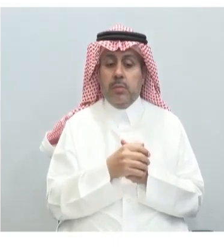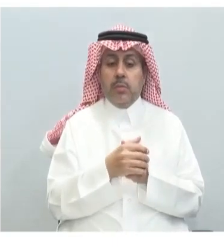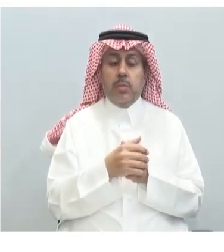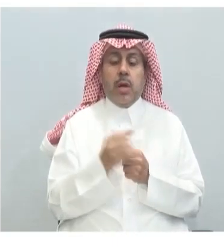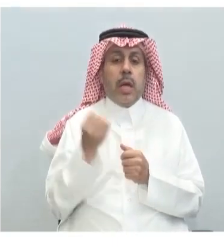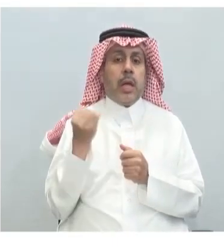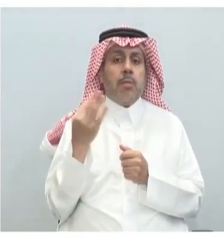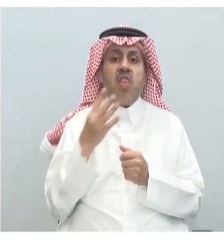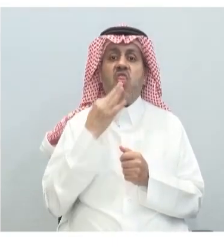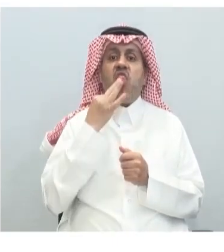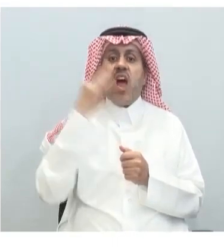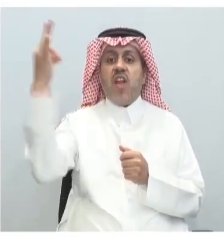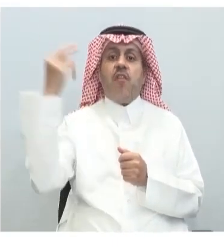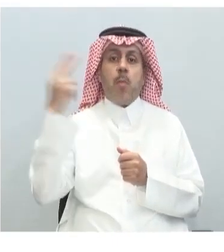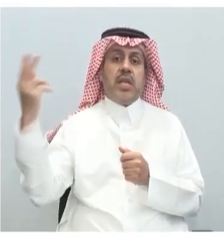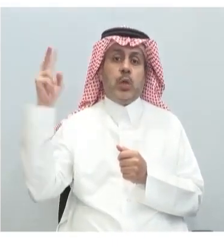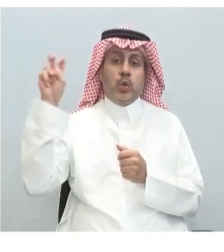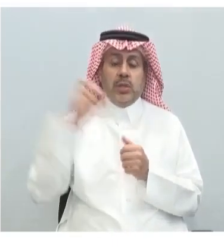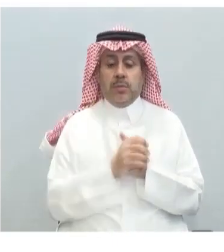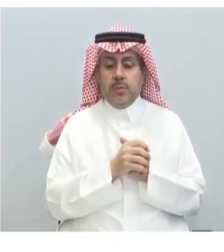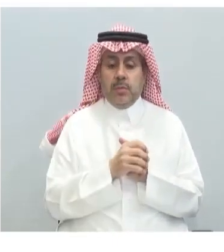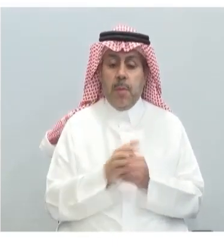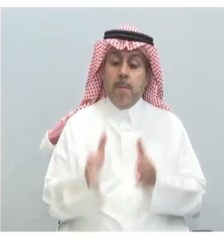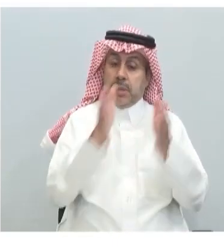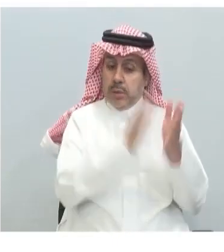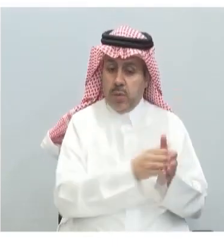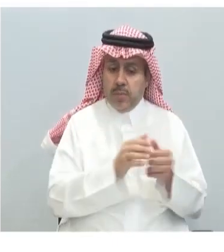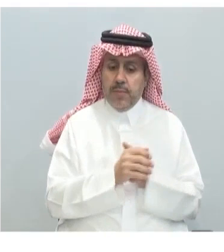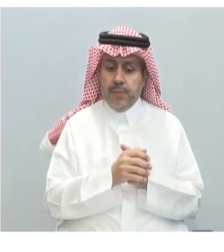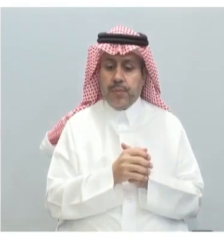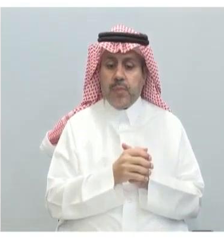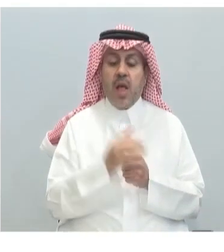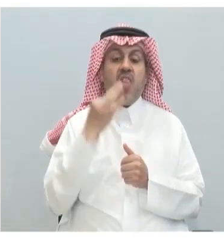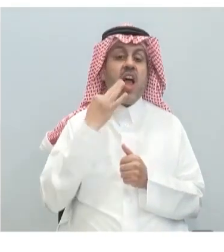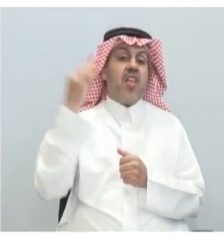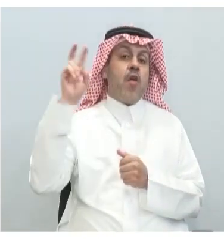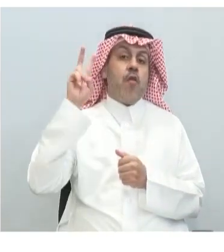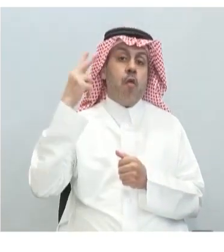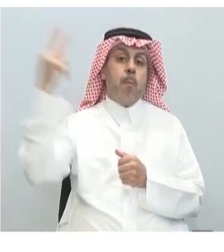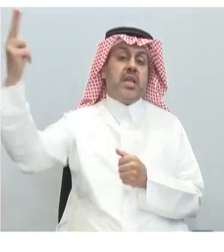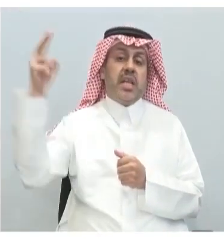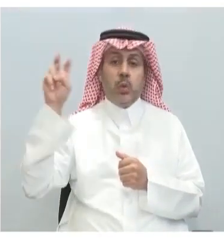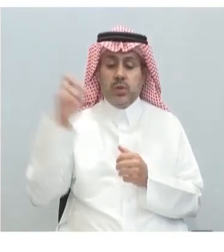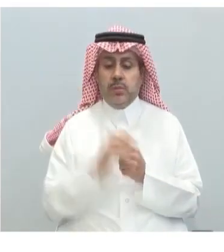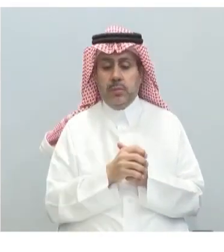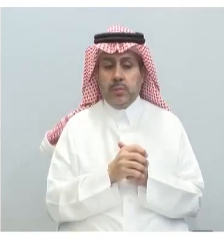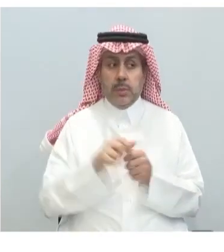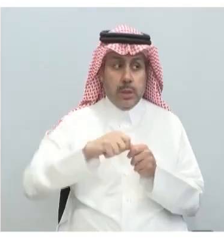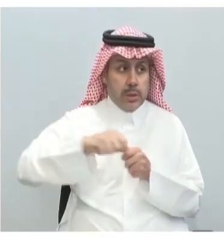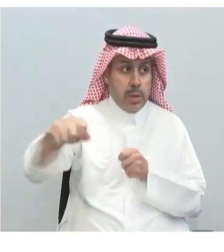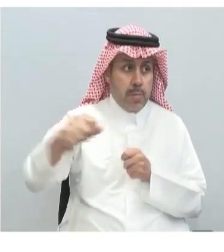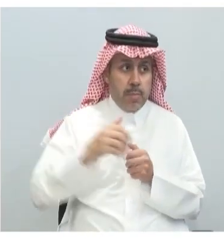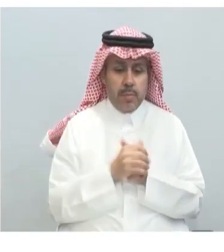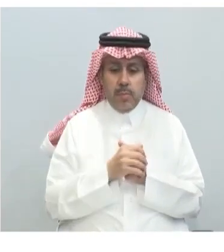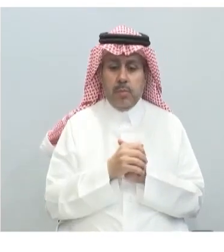300 3220 سيعطيني بعد التعويض الناتج كميه الحراره تساوي 3220 نحسب بعد ذلك